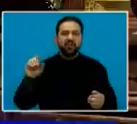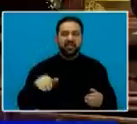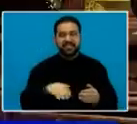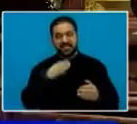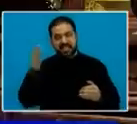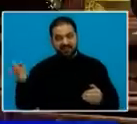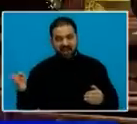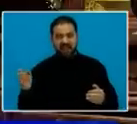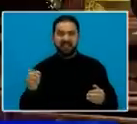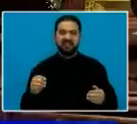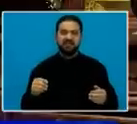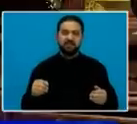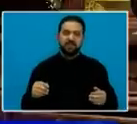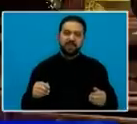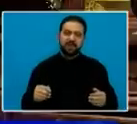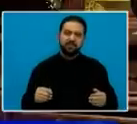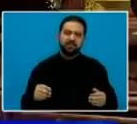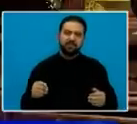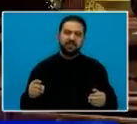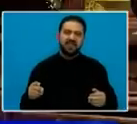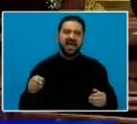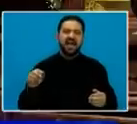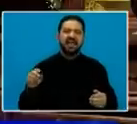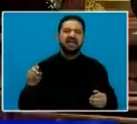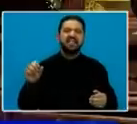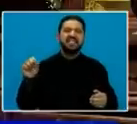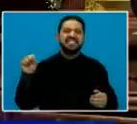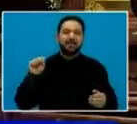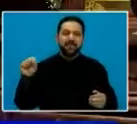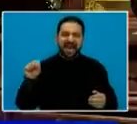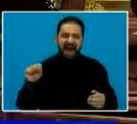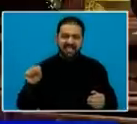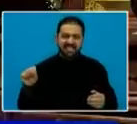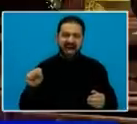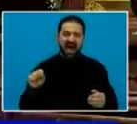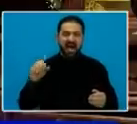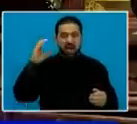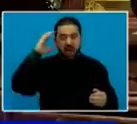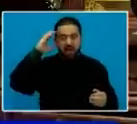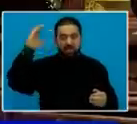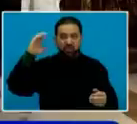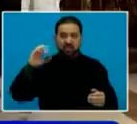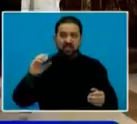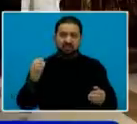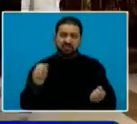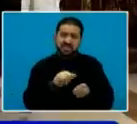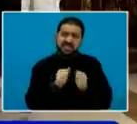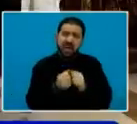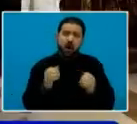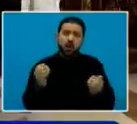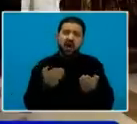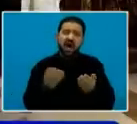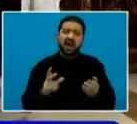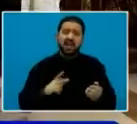nădejdea sau speranța creștină, una dintre cele trei virtuți teologice, sau care ar fi legătura dintre ele?